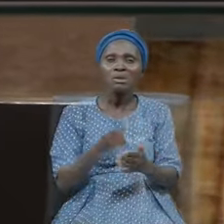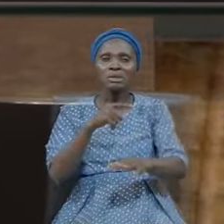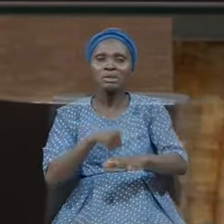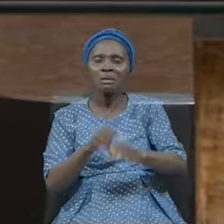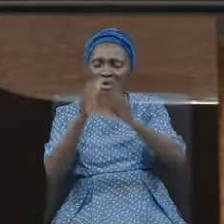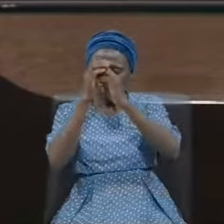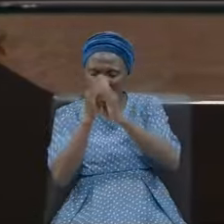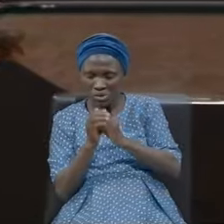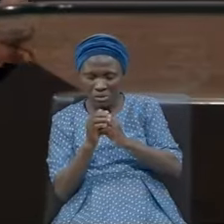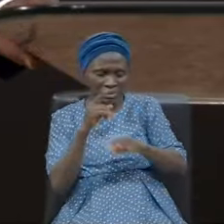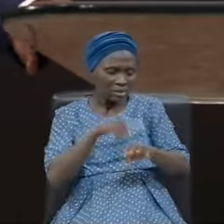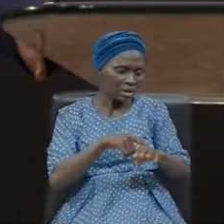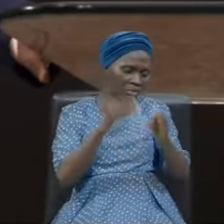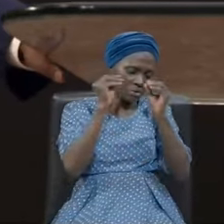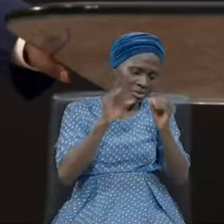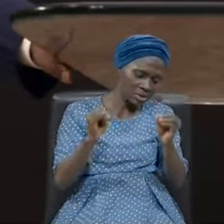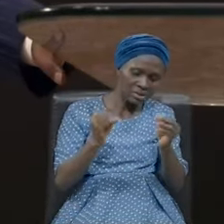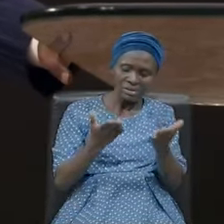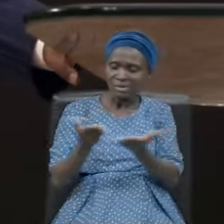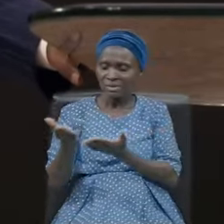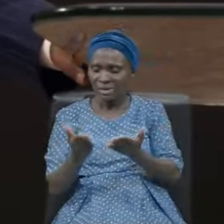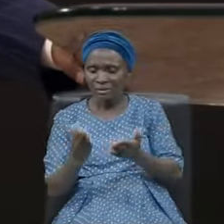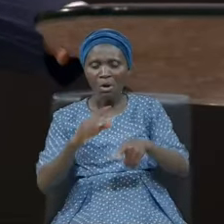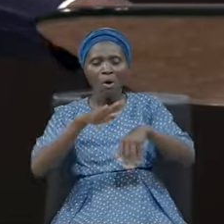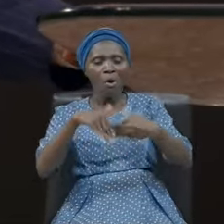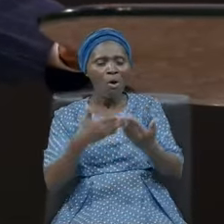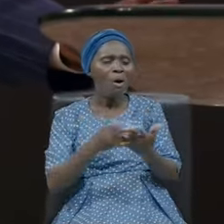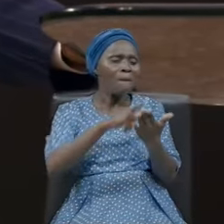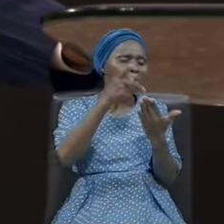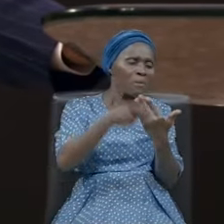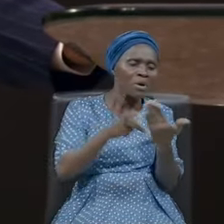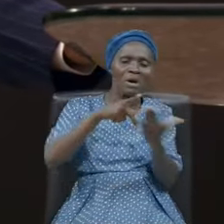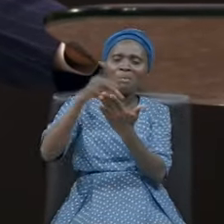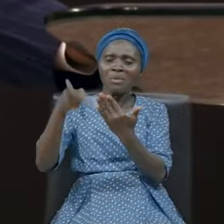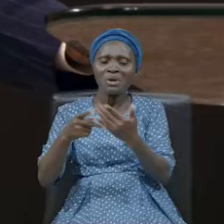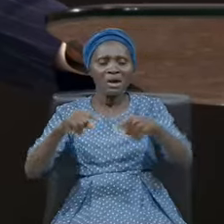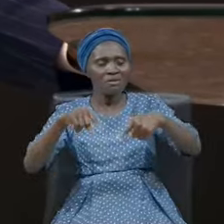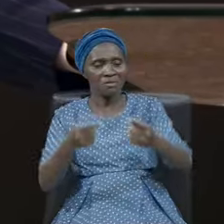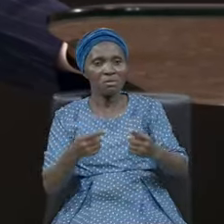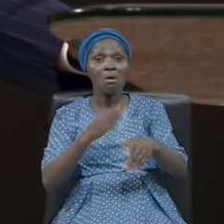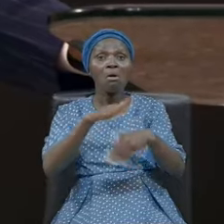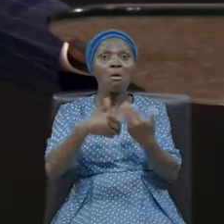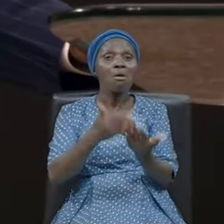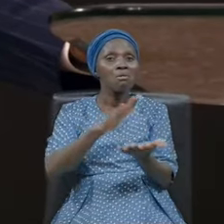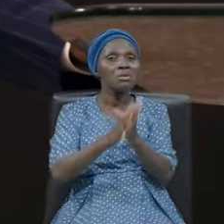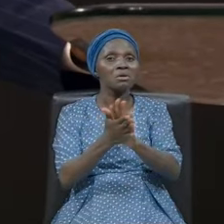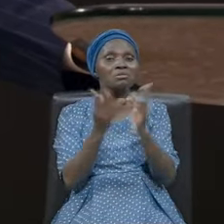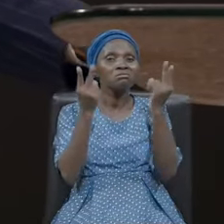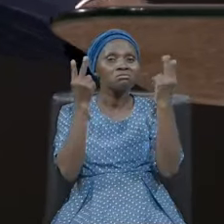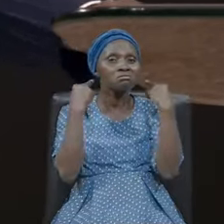culte, tout l'enseignement, toute la fréquentation du ciel-là sera en vain.